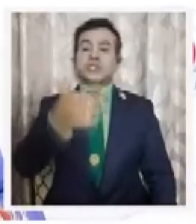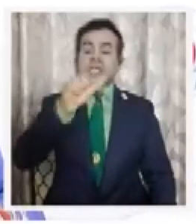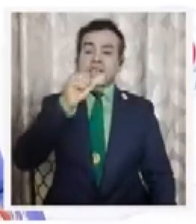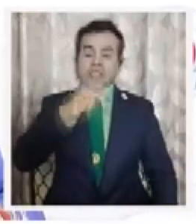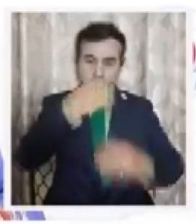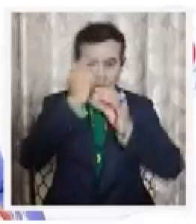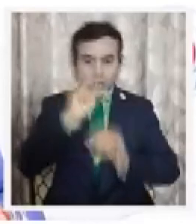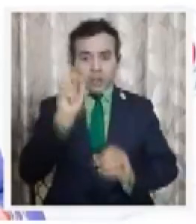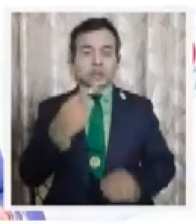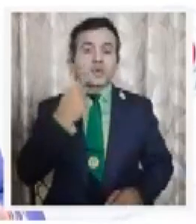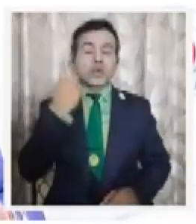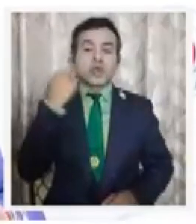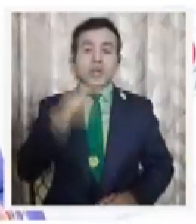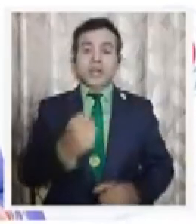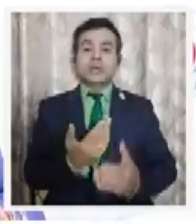হয়েছে